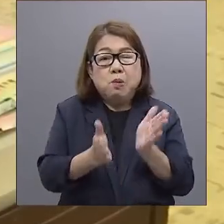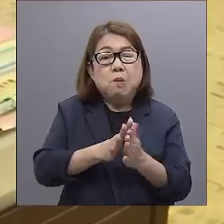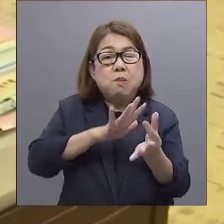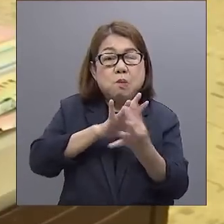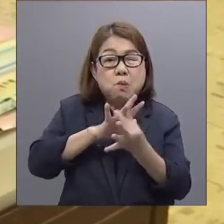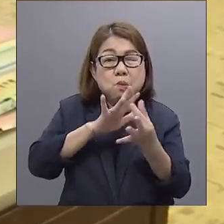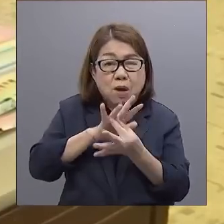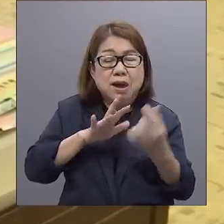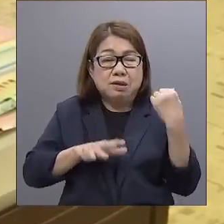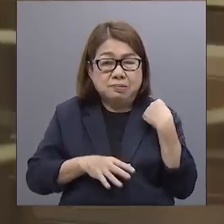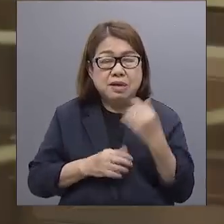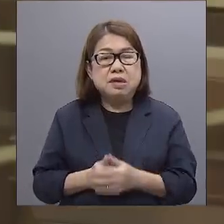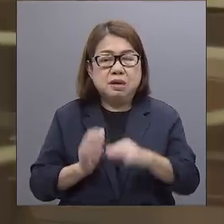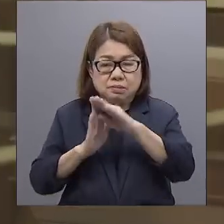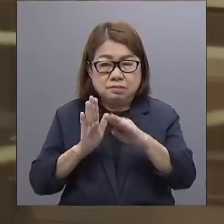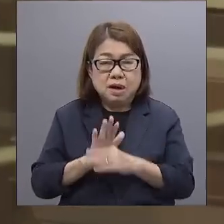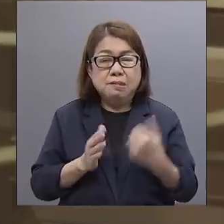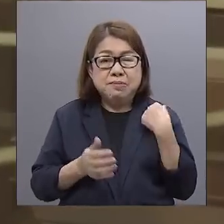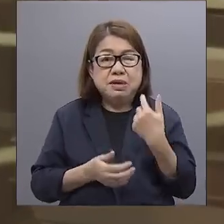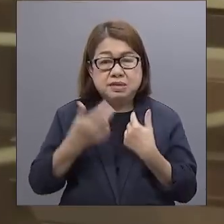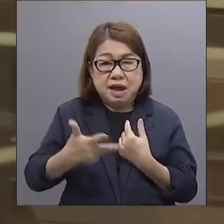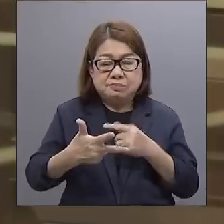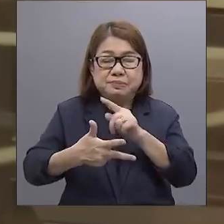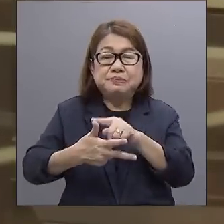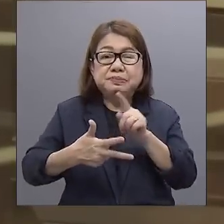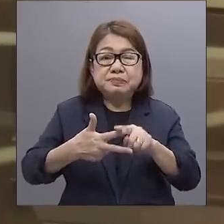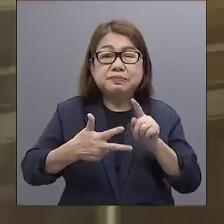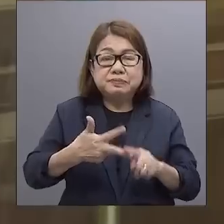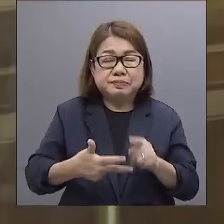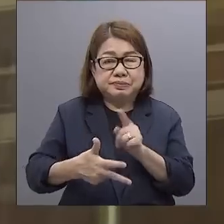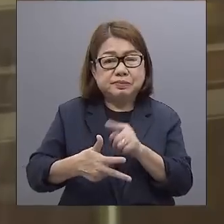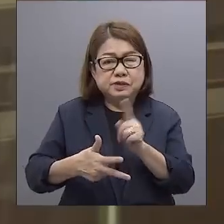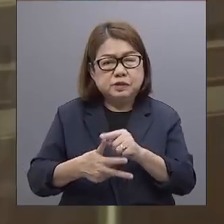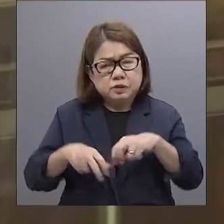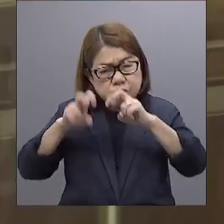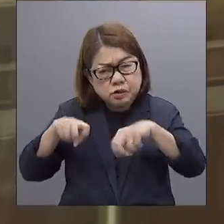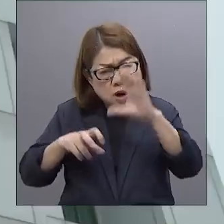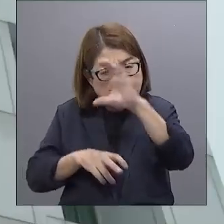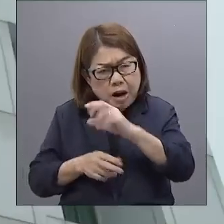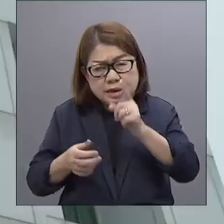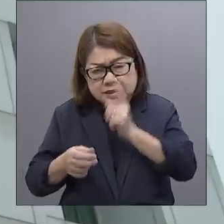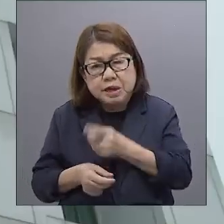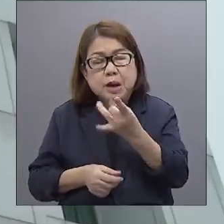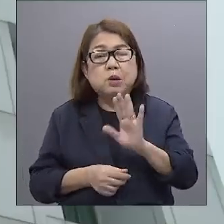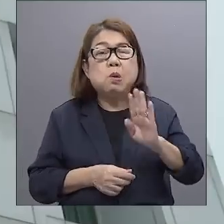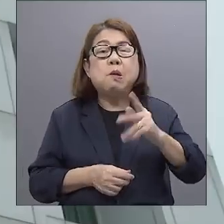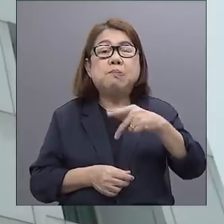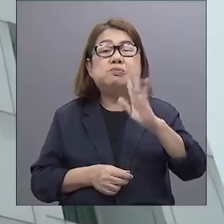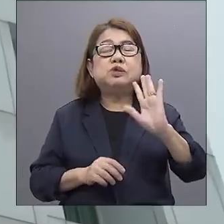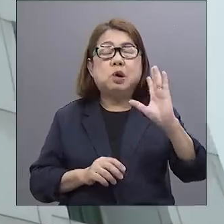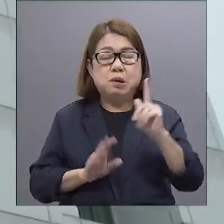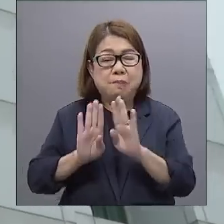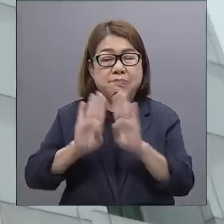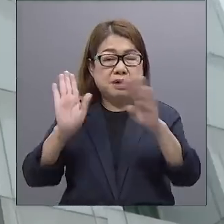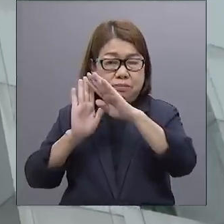3รายการด้วยกันค่ะคือรายการการแสวงหาข้อเท็จจริงซึ่งอันนี้ปปชเปิดนะคะและรวบรวมพยาน